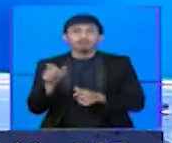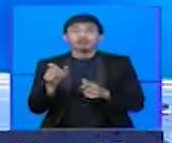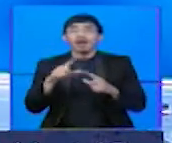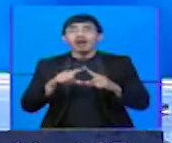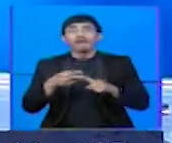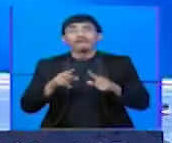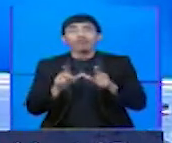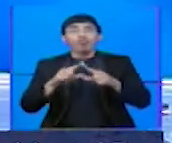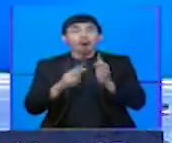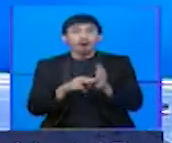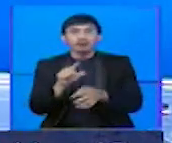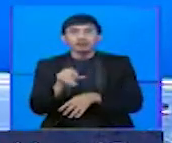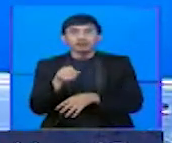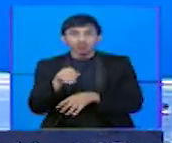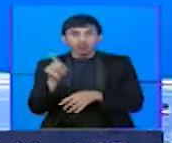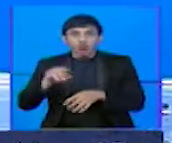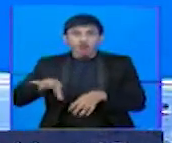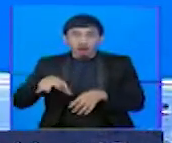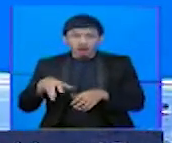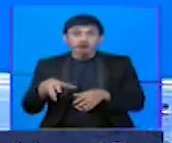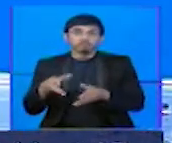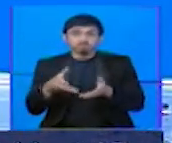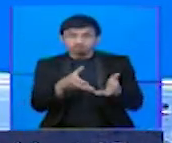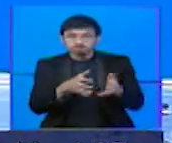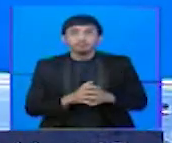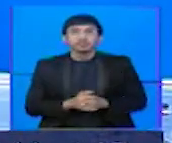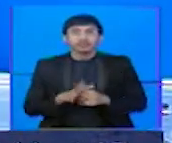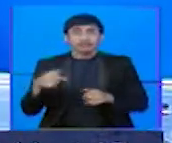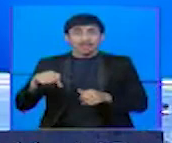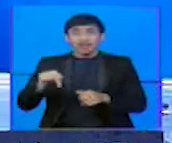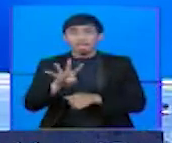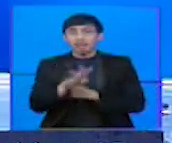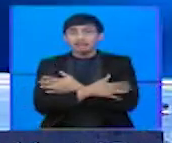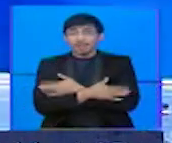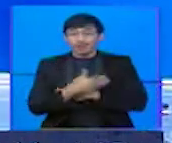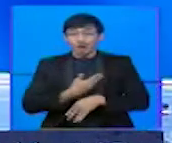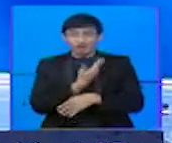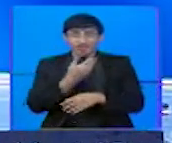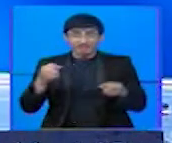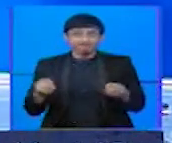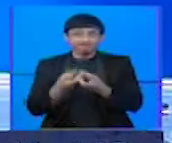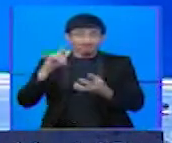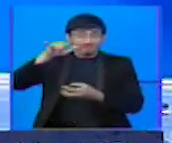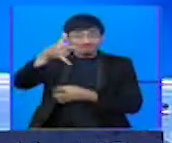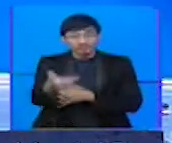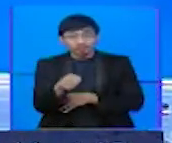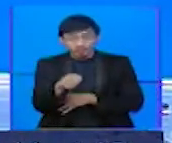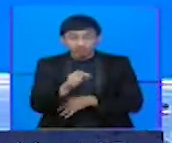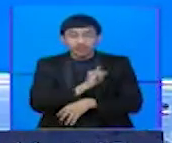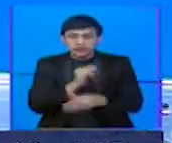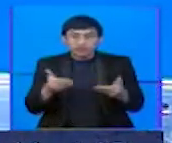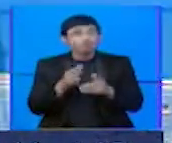RZ, diserahkan kepada pihak keluarga almarhum. Hingga saat ini, 4 jenazah korban kecelakaan pesawat Sriwijaya belum teridentifikasi.